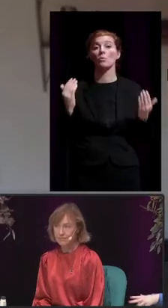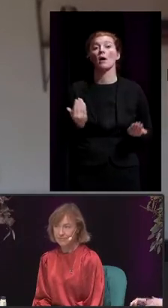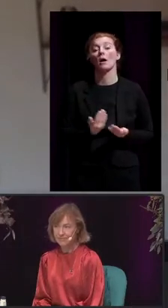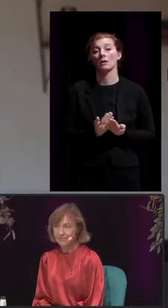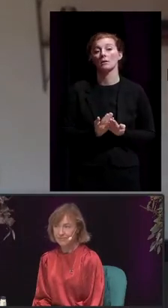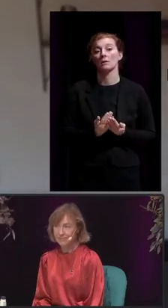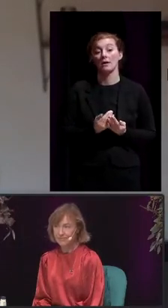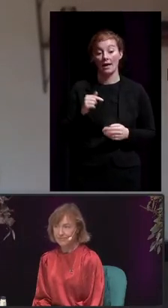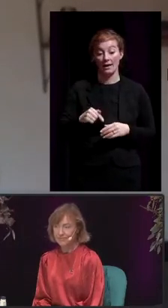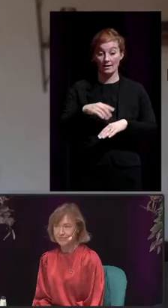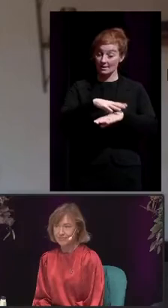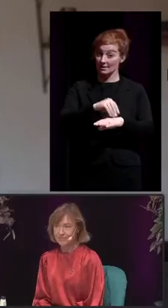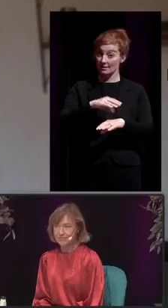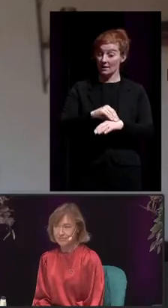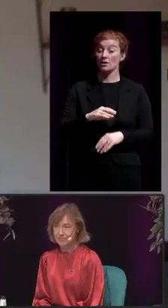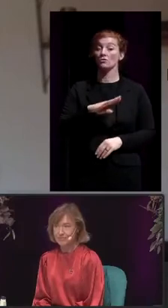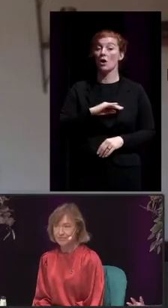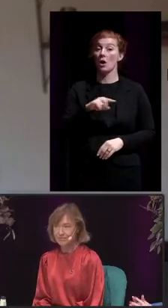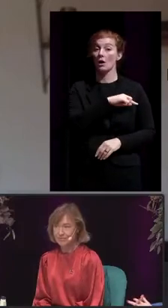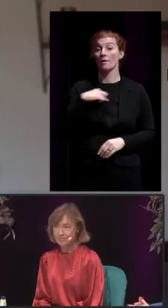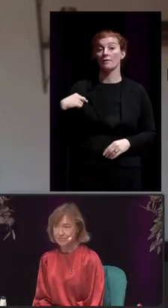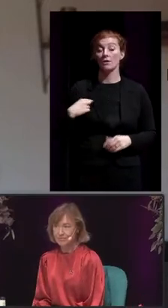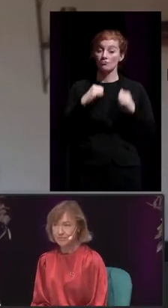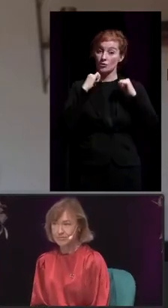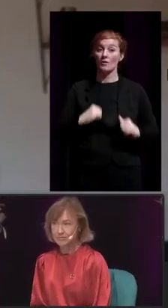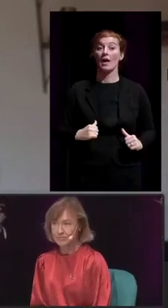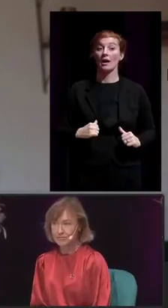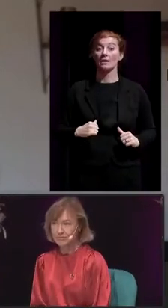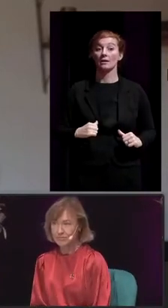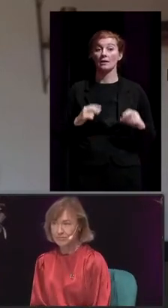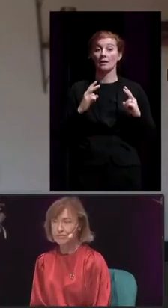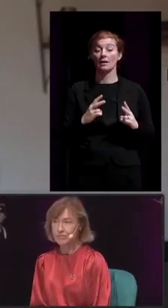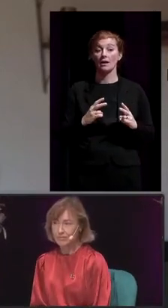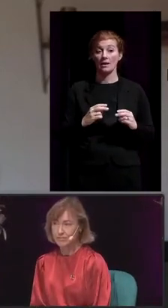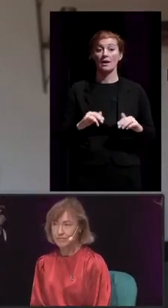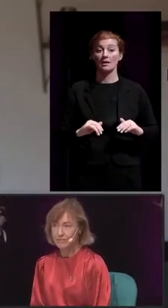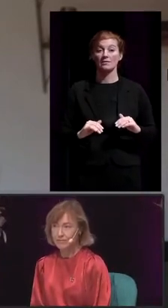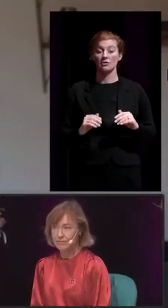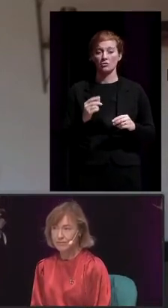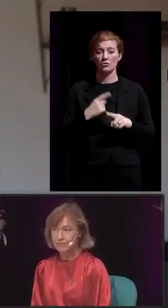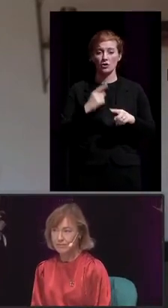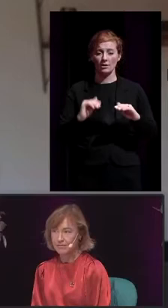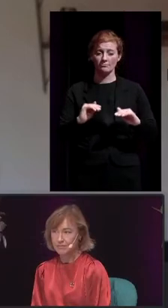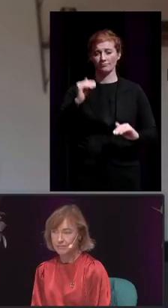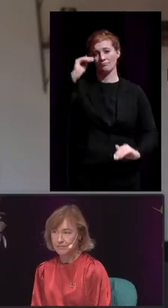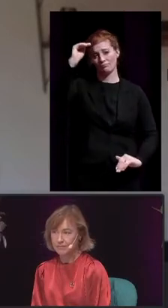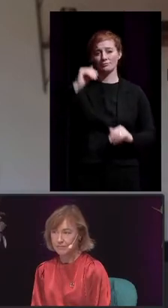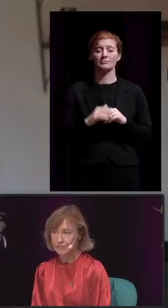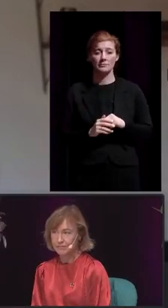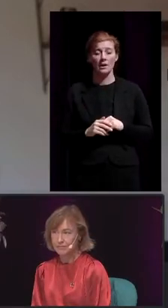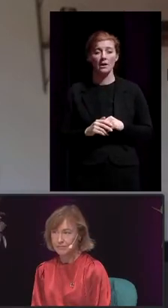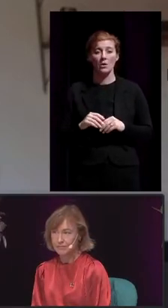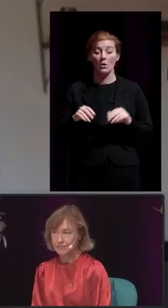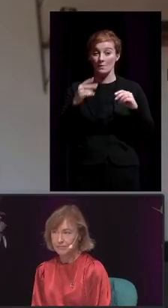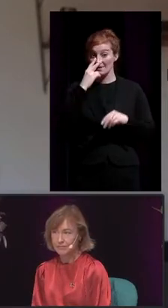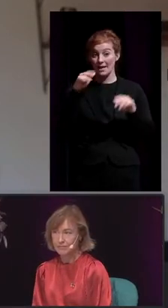I Sverige så har vi ju tyvärr även växande ojämlikheter. Och på det globala planet så finns